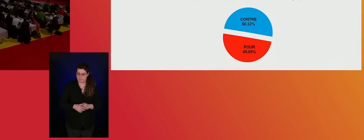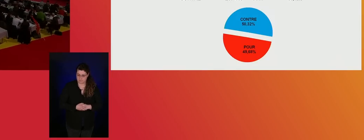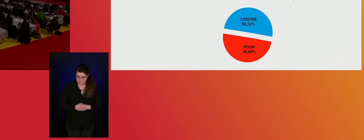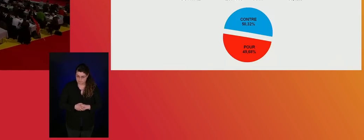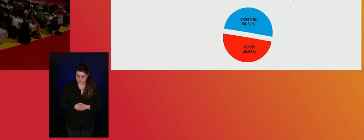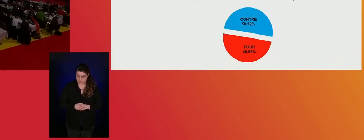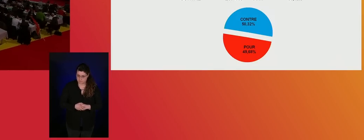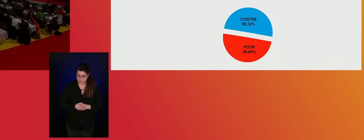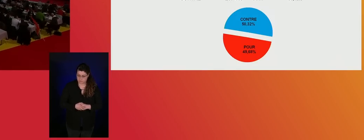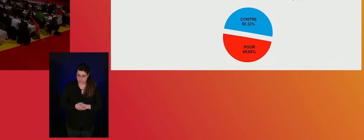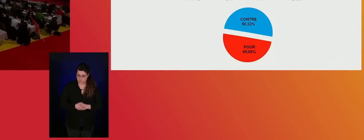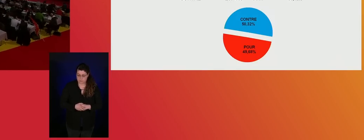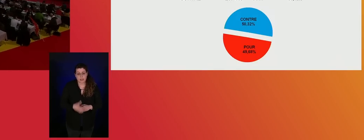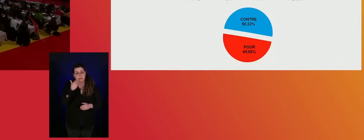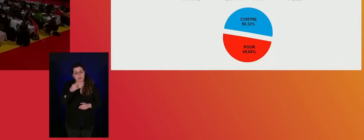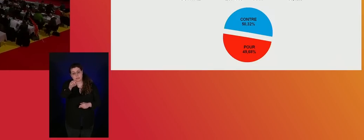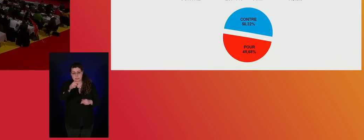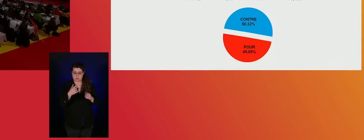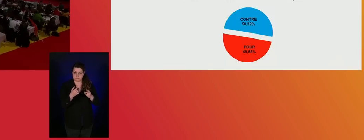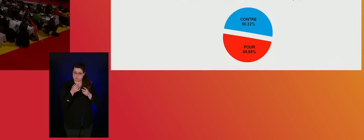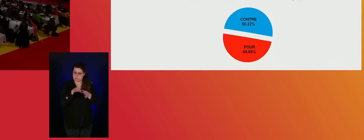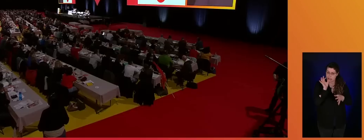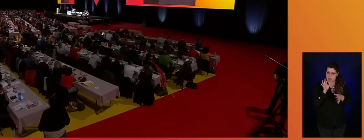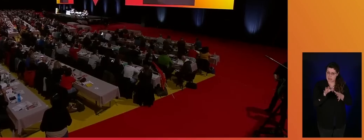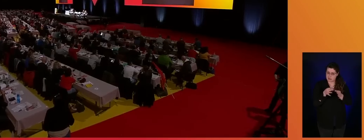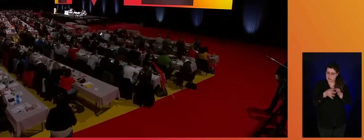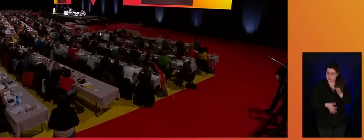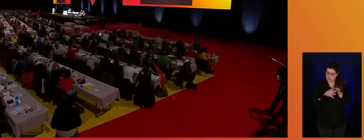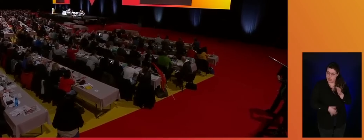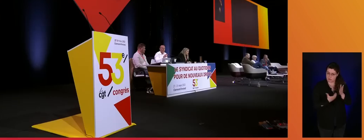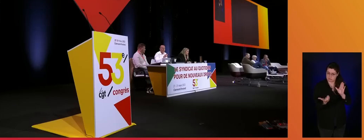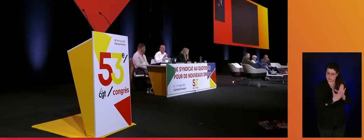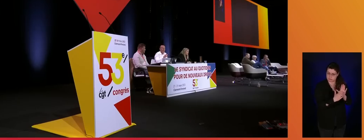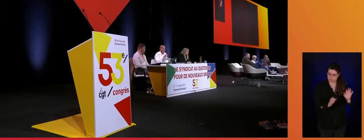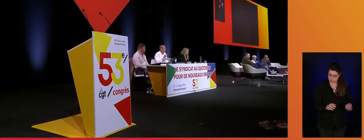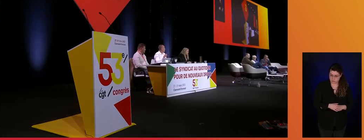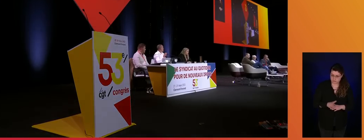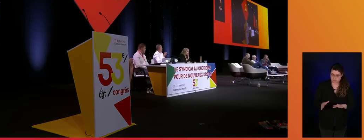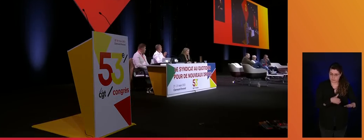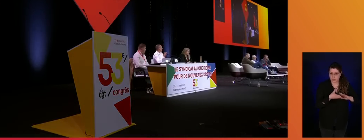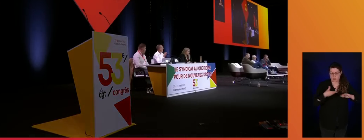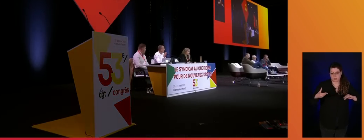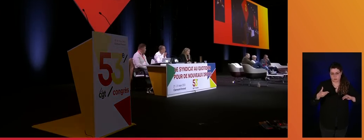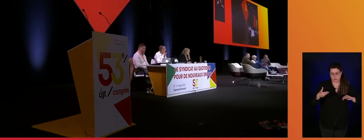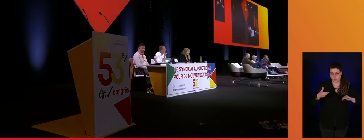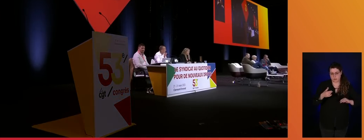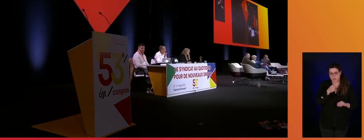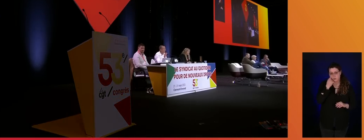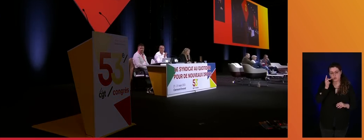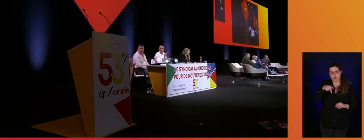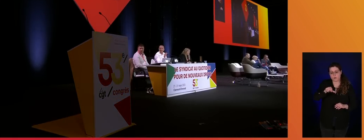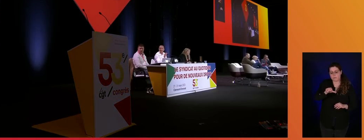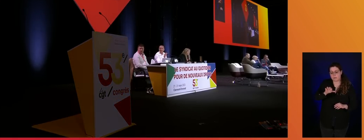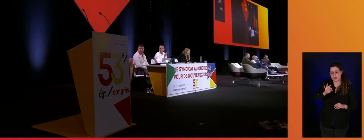Merci Diane pour la proclamation des résultats du vote. Je laisse la parole de suite à Patrice